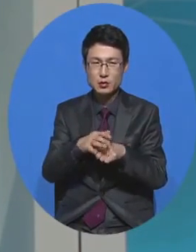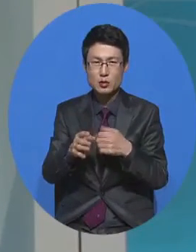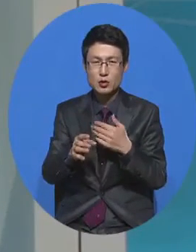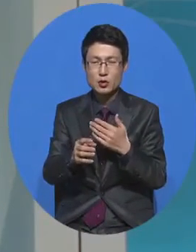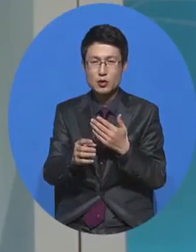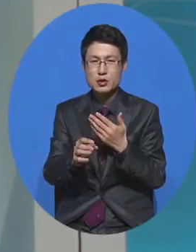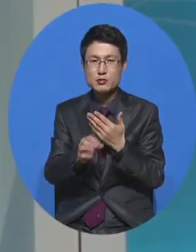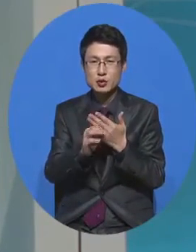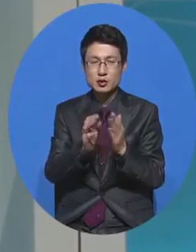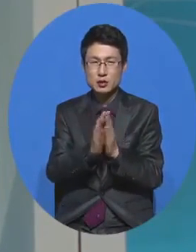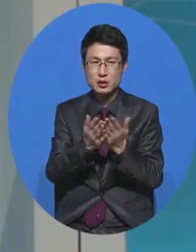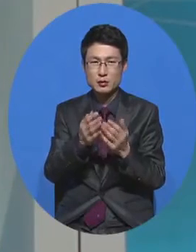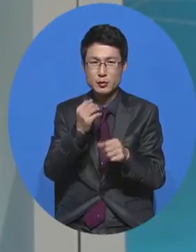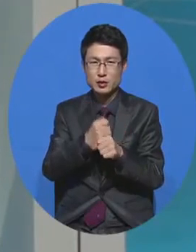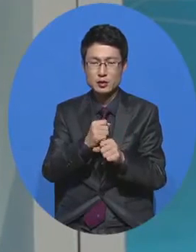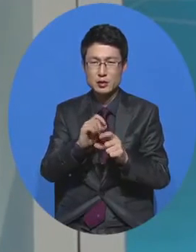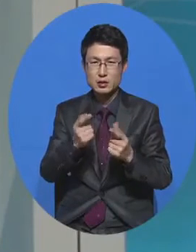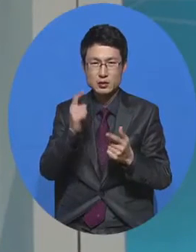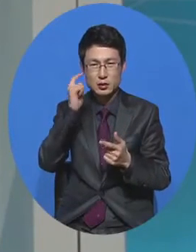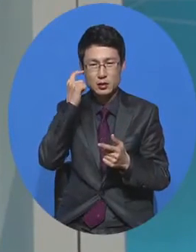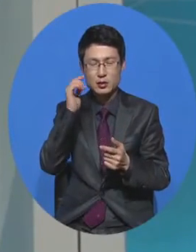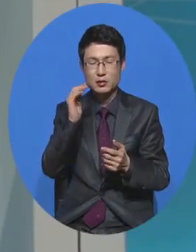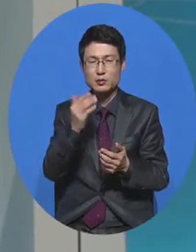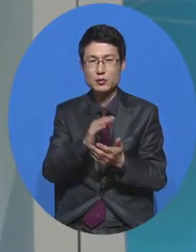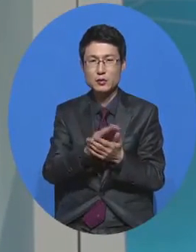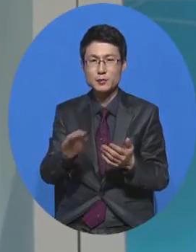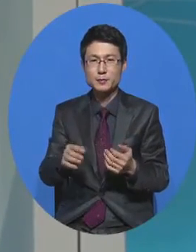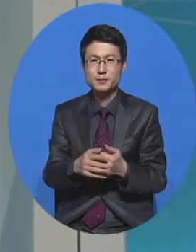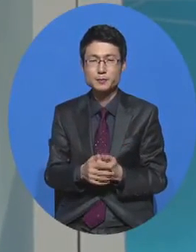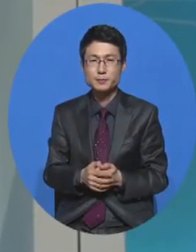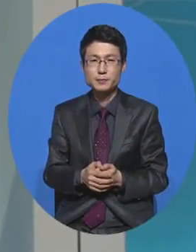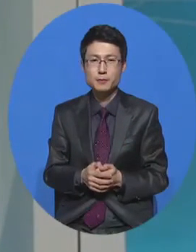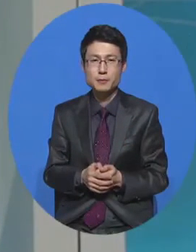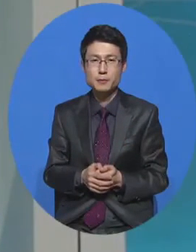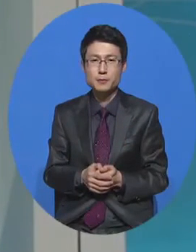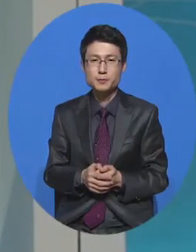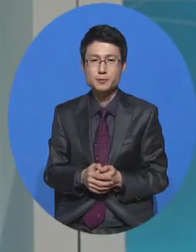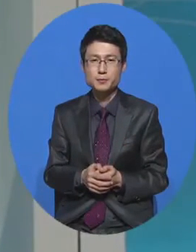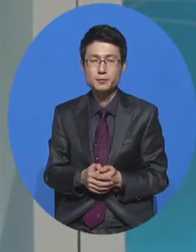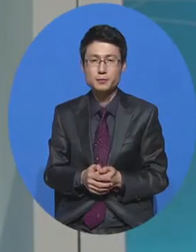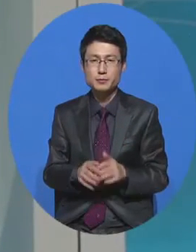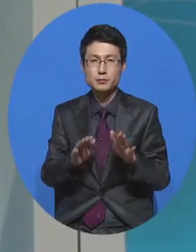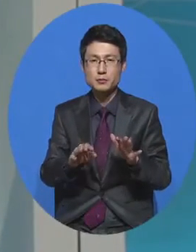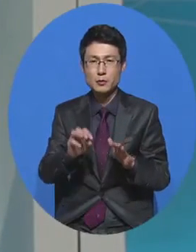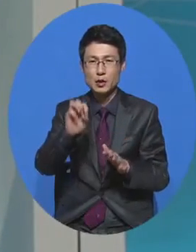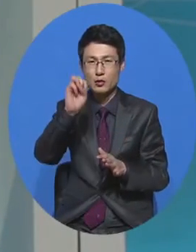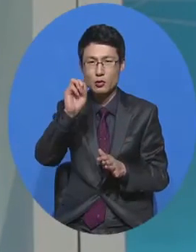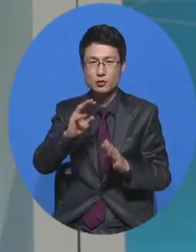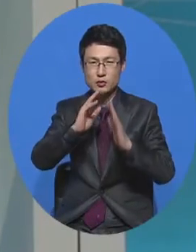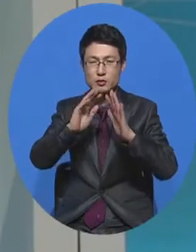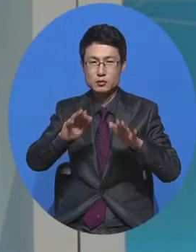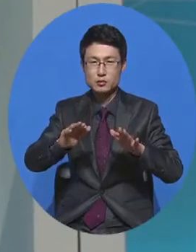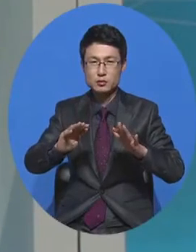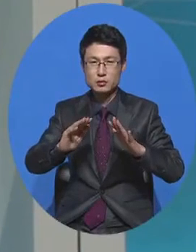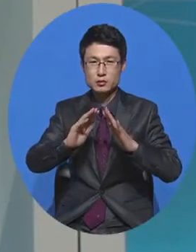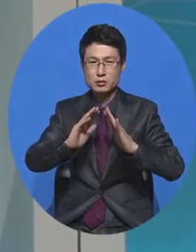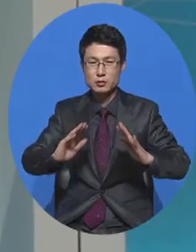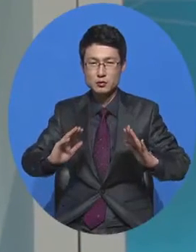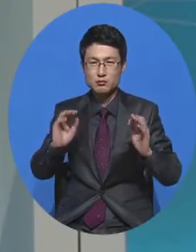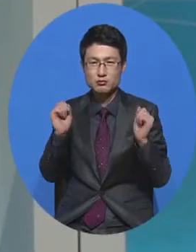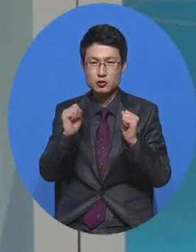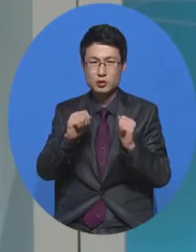만들어야 되지 않겠는가 이런 생각을 하는데요 어 지금부 강주 전북 세종시